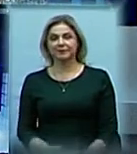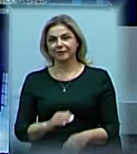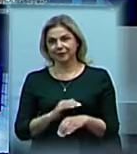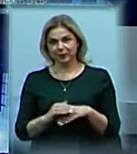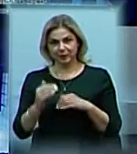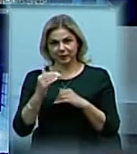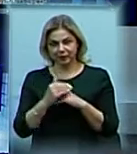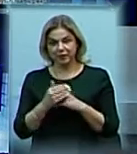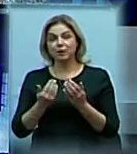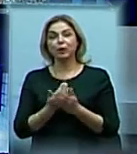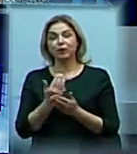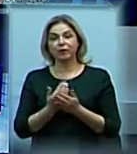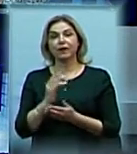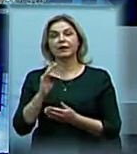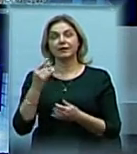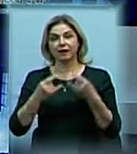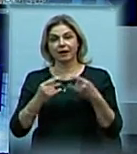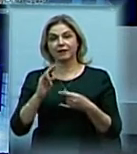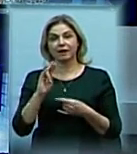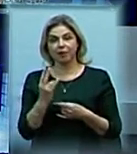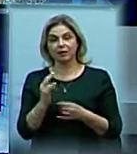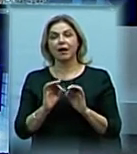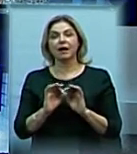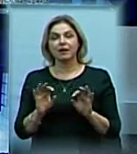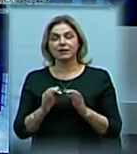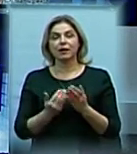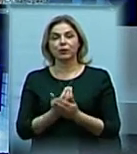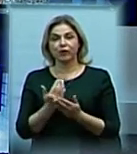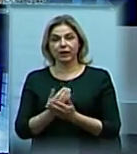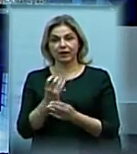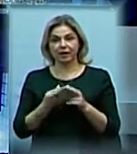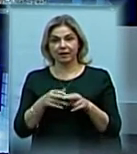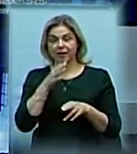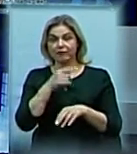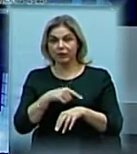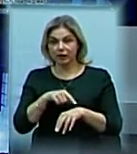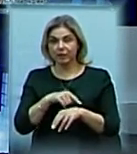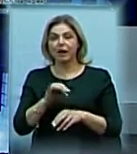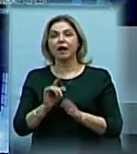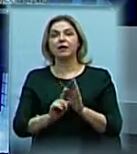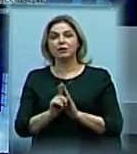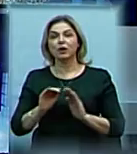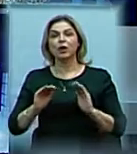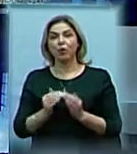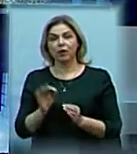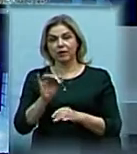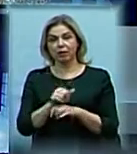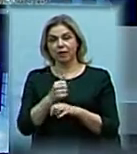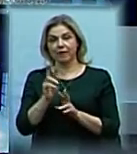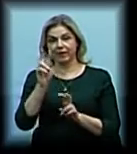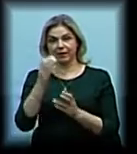Добрий вечір. Новини на телеканалі «Миколаїв». Розповімо про події на цей час. Я Наталя Забазнова. На початку коротко про головні теми